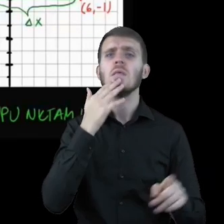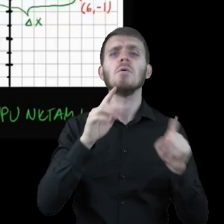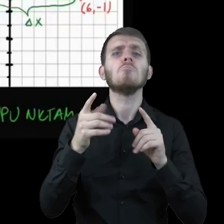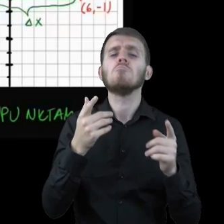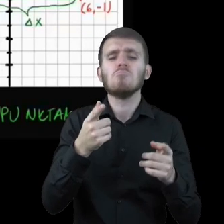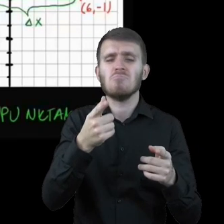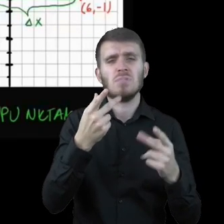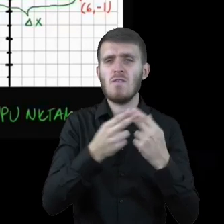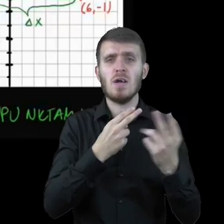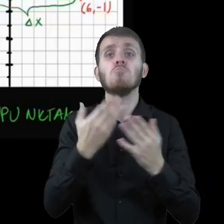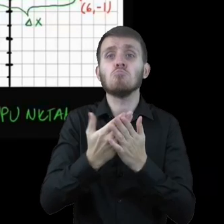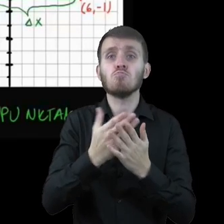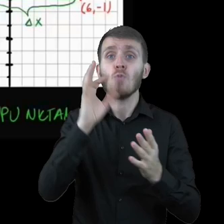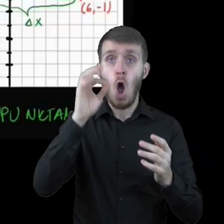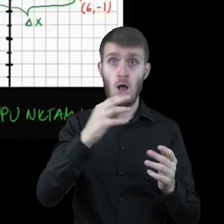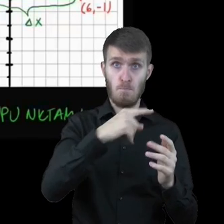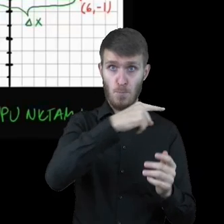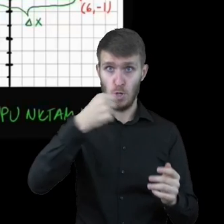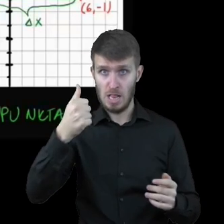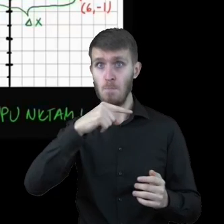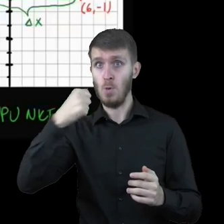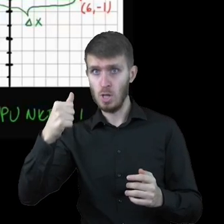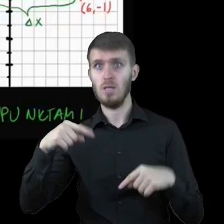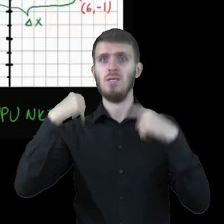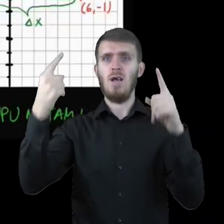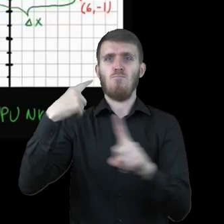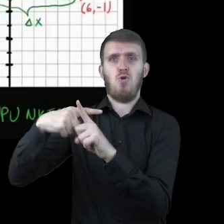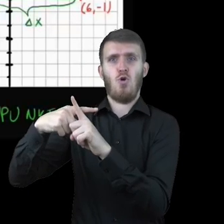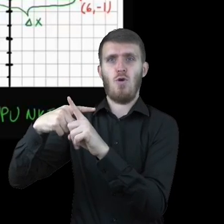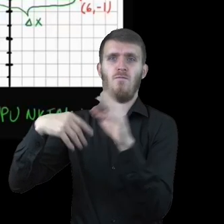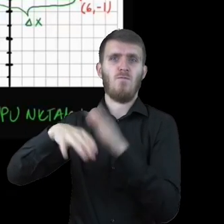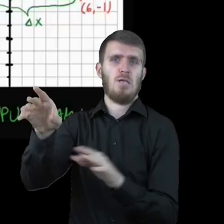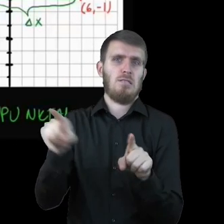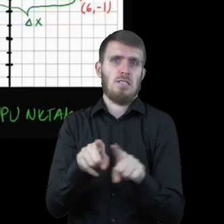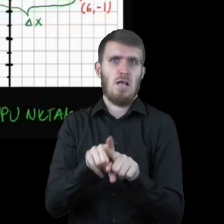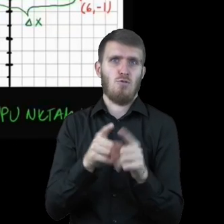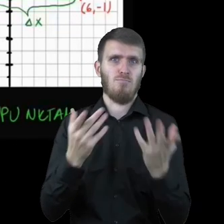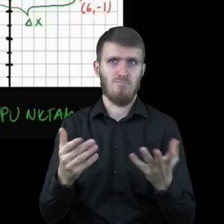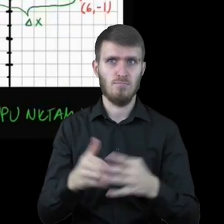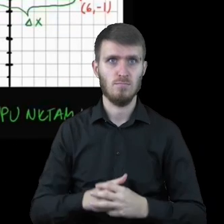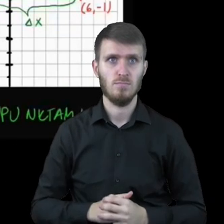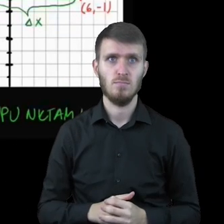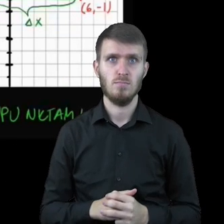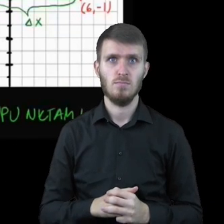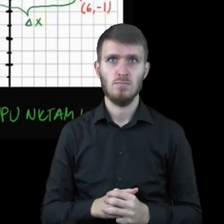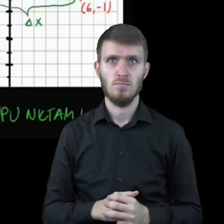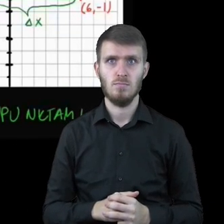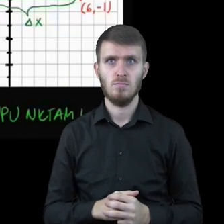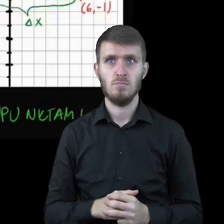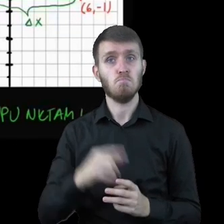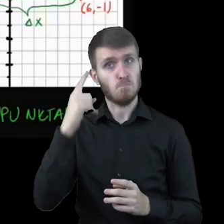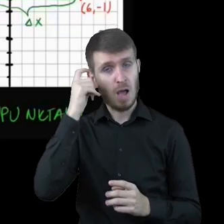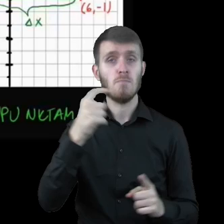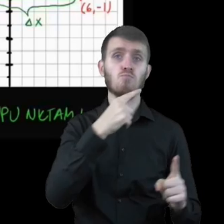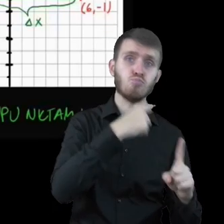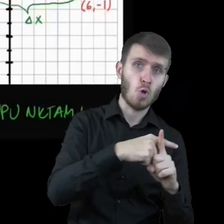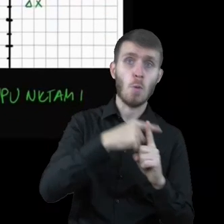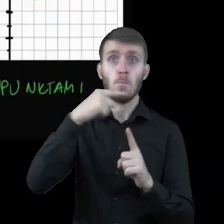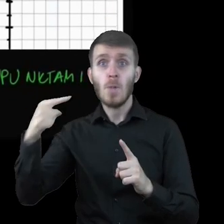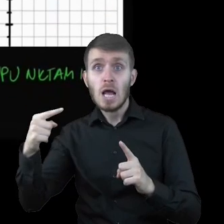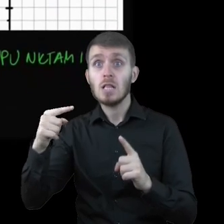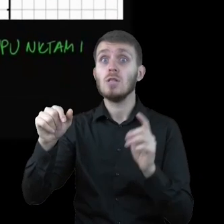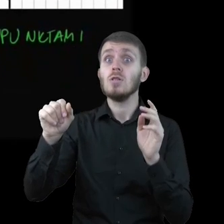oczywiście, to nie ma znaczenia, dlatego to jest, że tu jest podniesione do kwadratu, wobec tego czy liczba, czy minus liczba podniesiona do